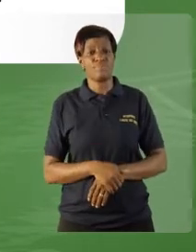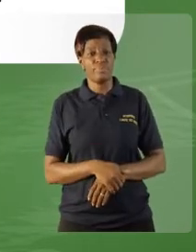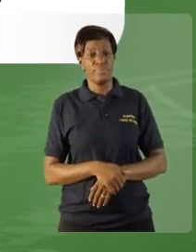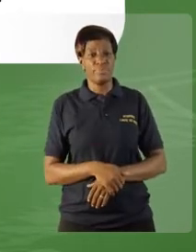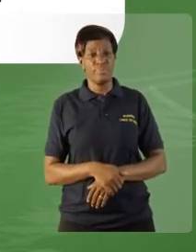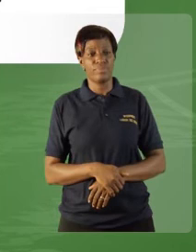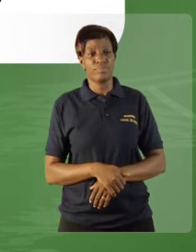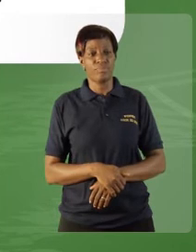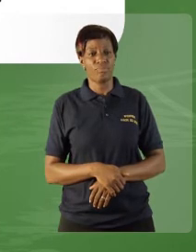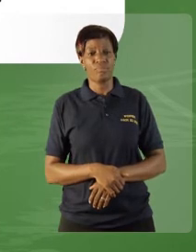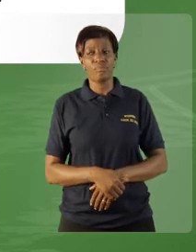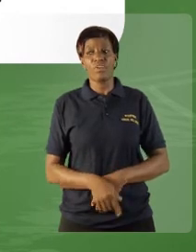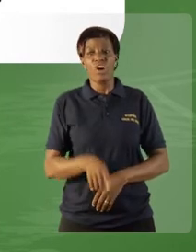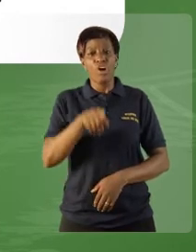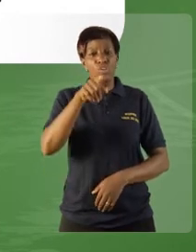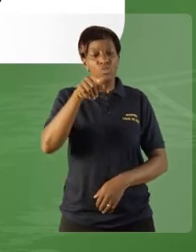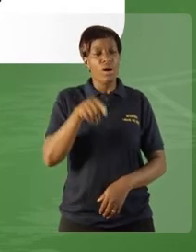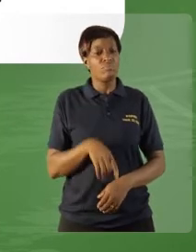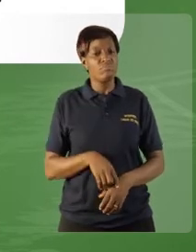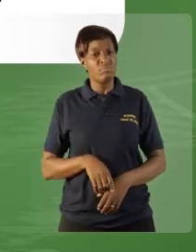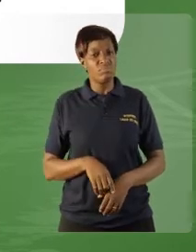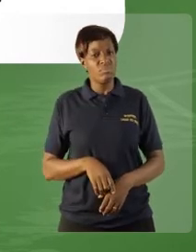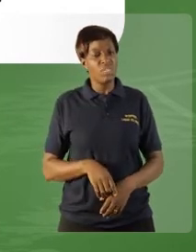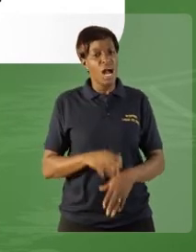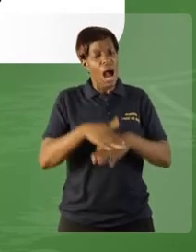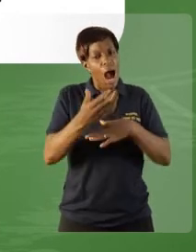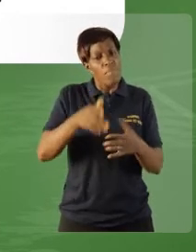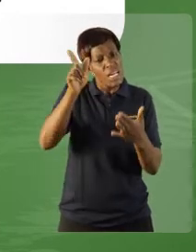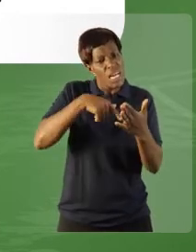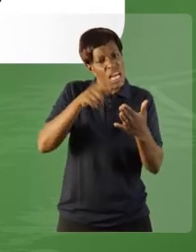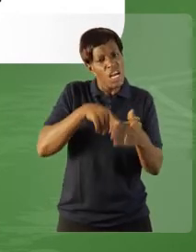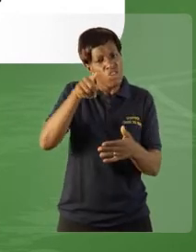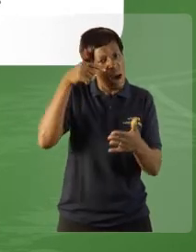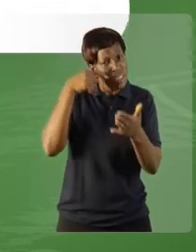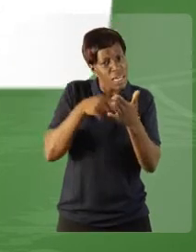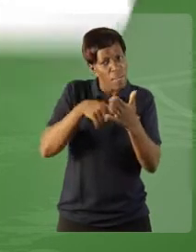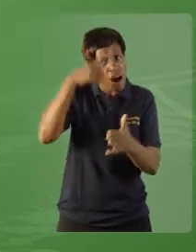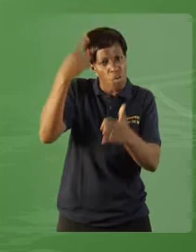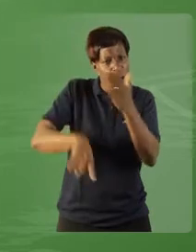Que constates-tu après lecture des phrases?